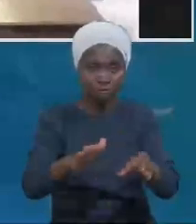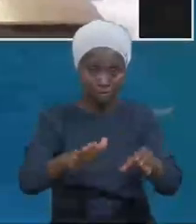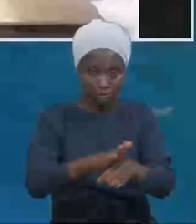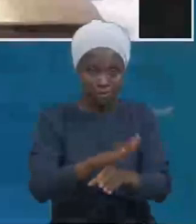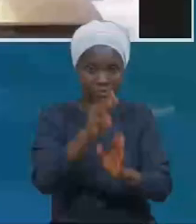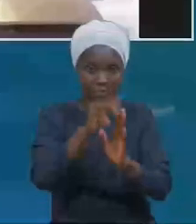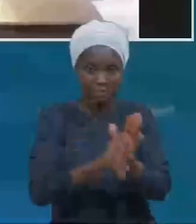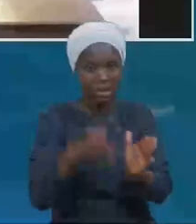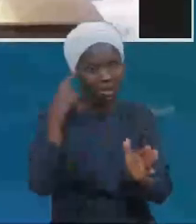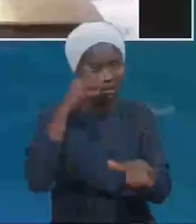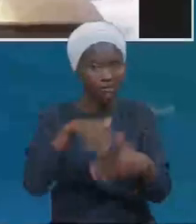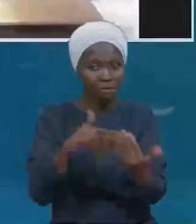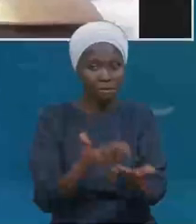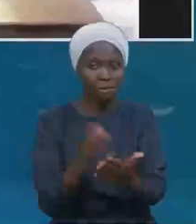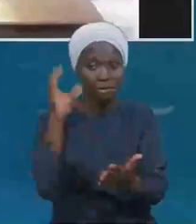foi.